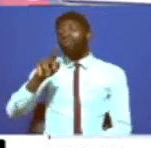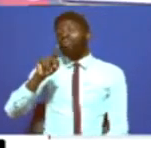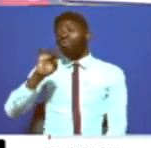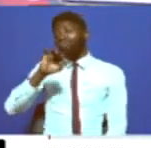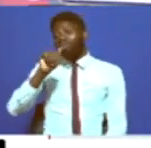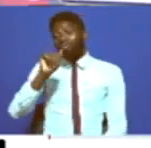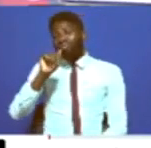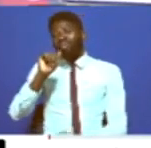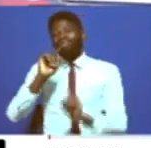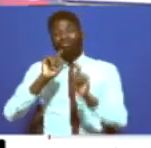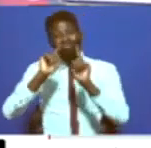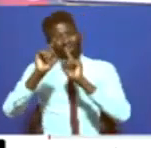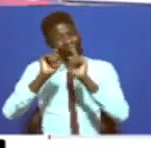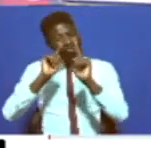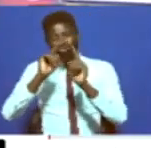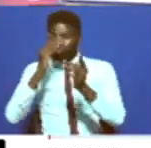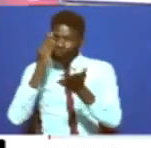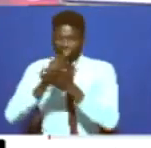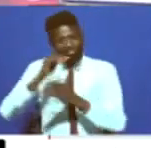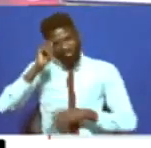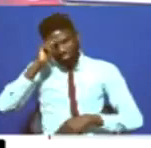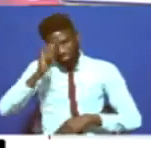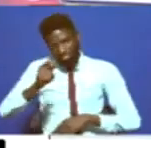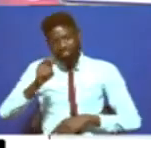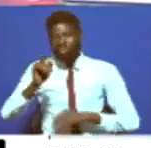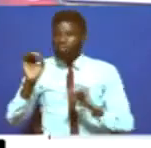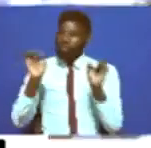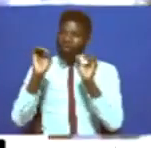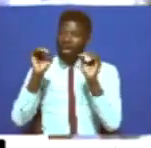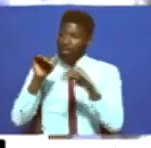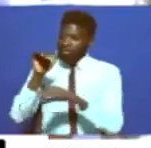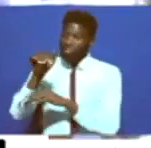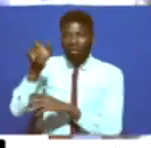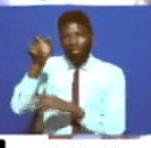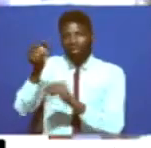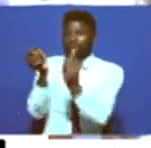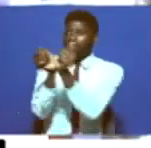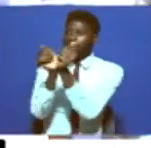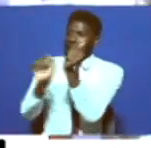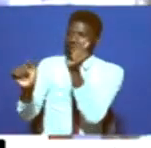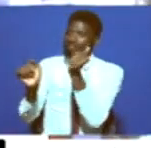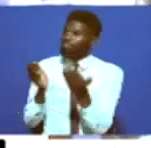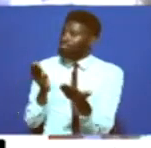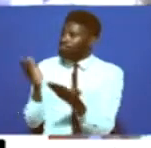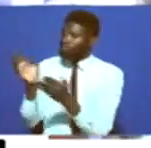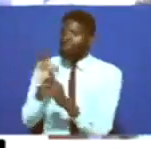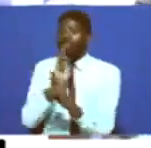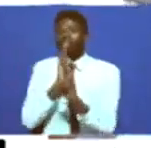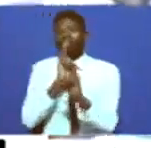heshima Raila, huku akitaka mbunge huyo kuchukuliwa hatua. Hii hapa taarifa kamili.